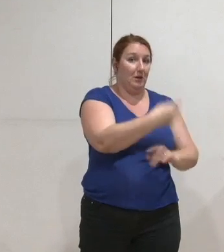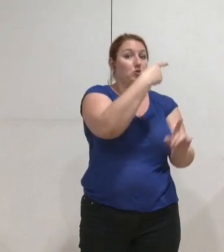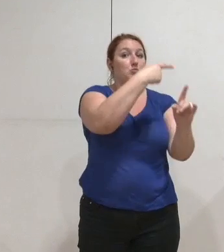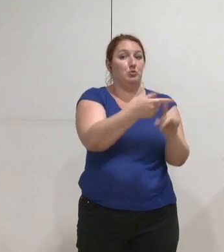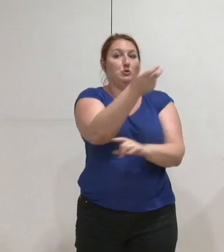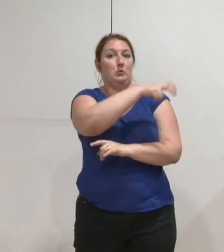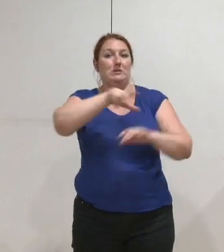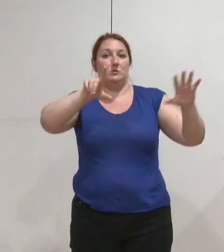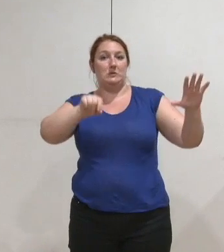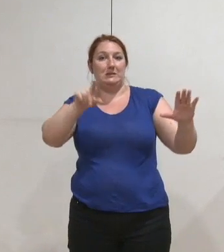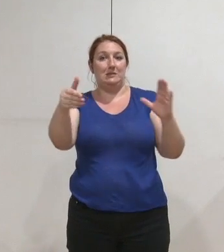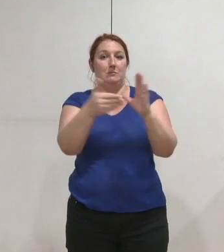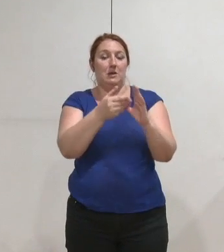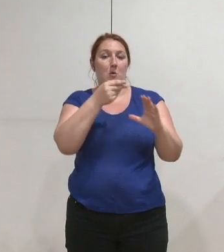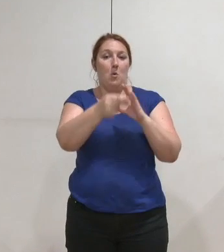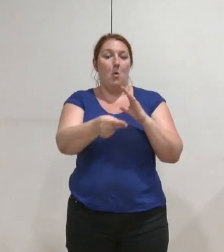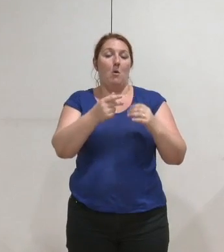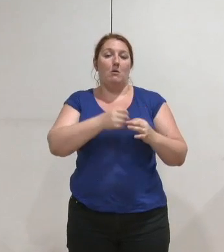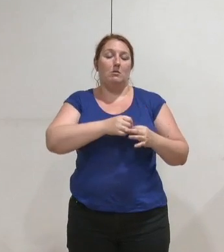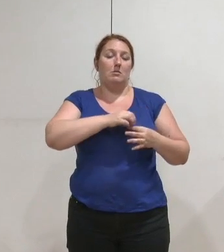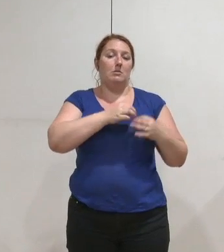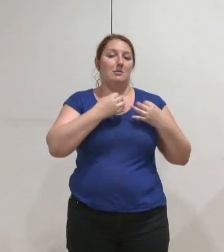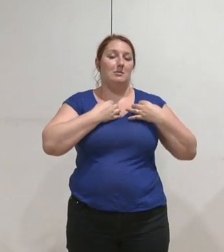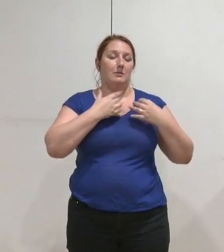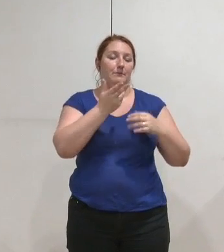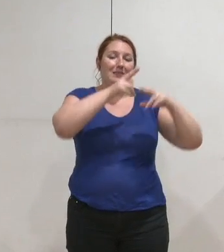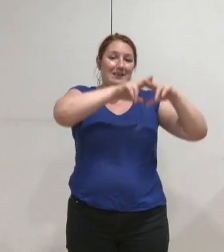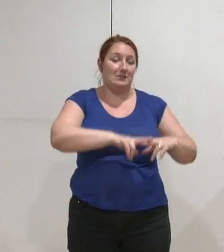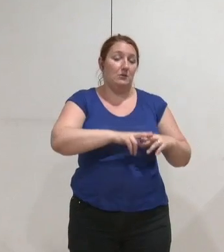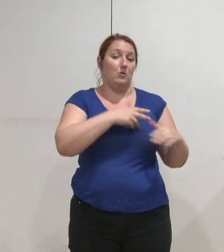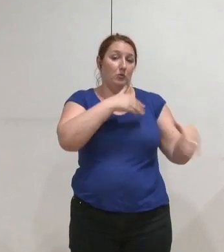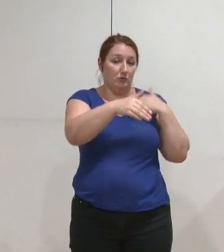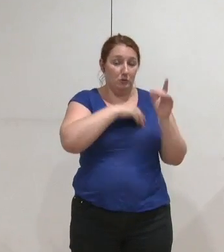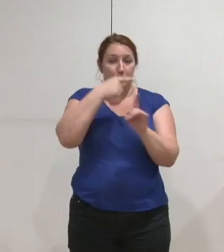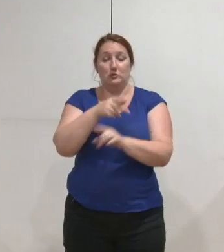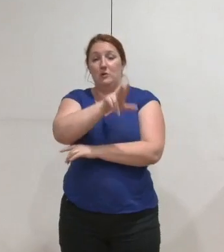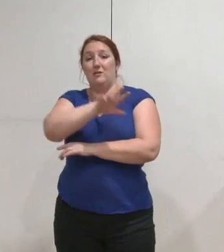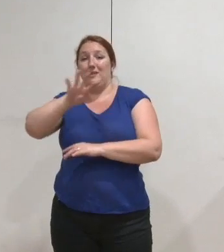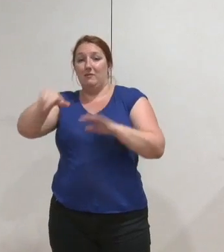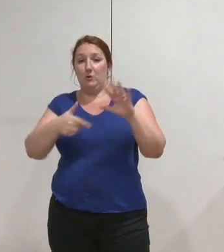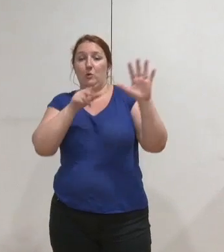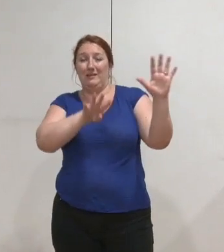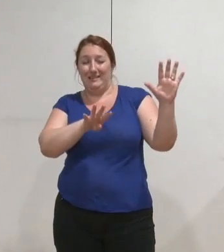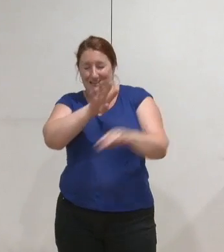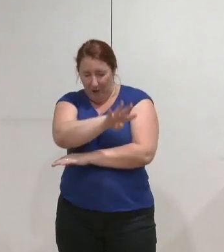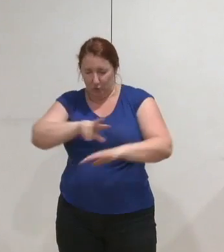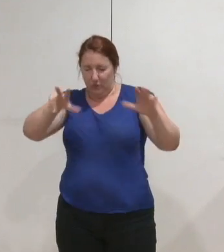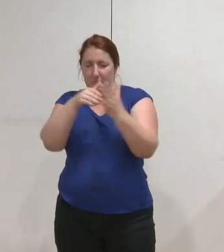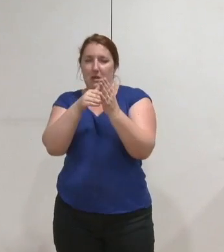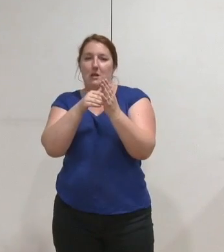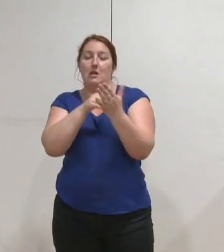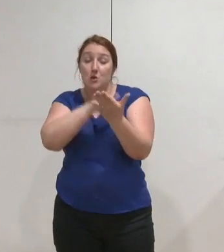370000 € d'excédent de fonctionnement et 34,48 million d'euros de proposition nouvelles